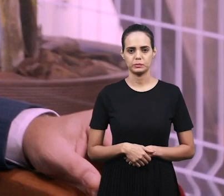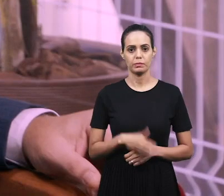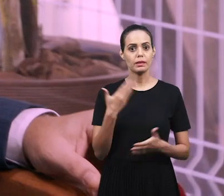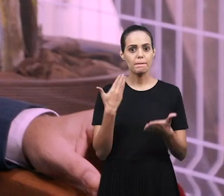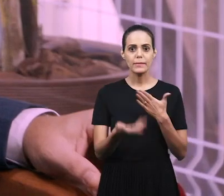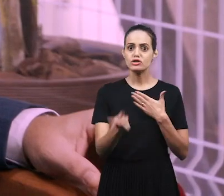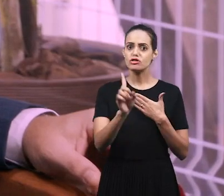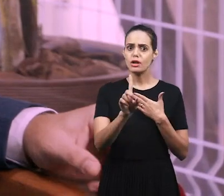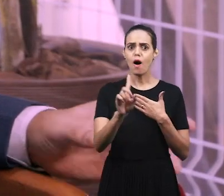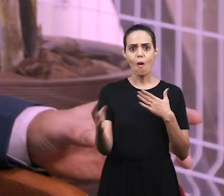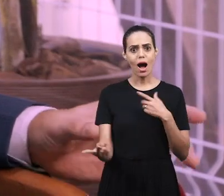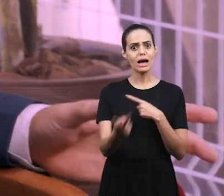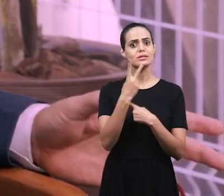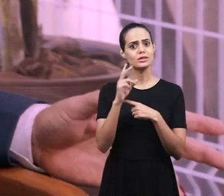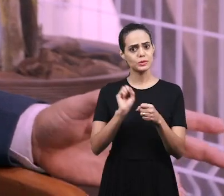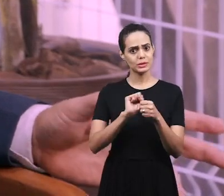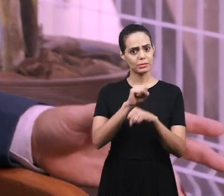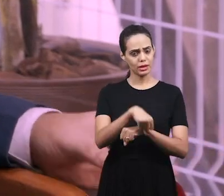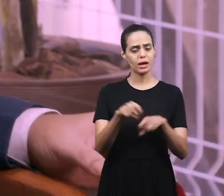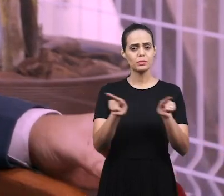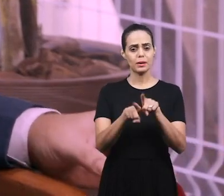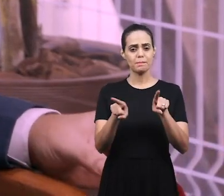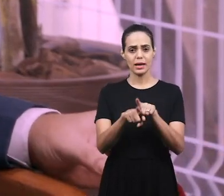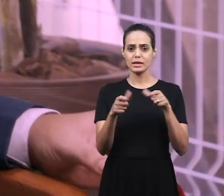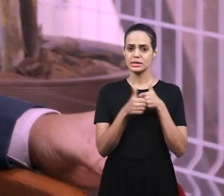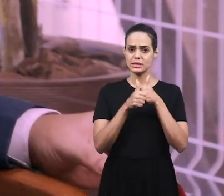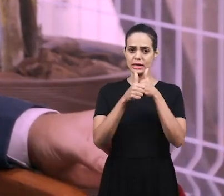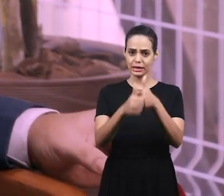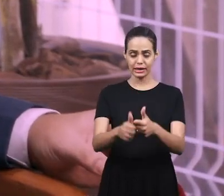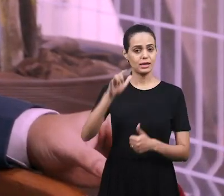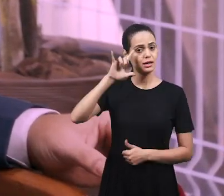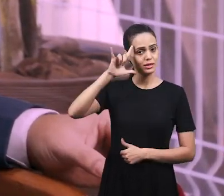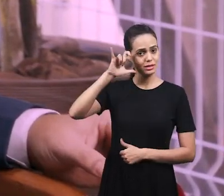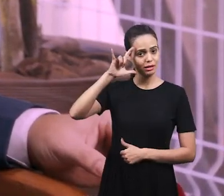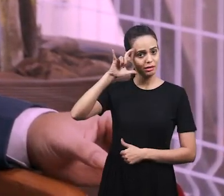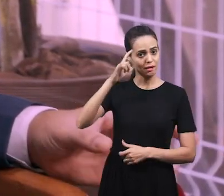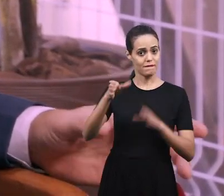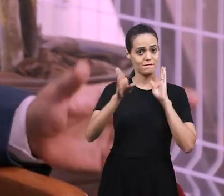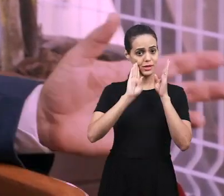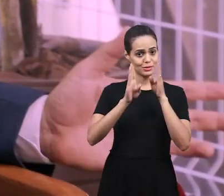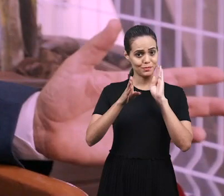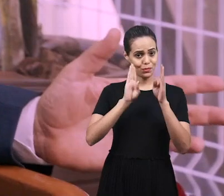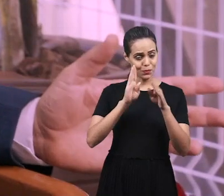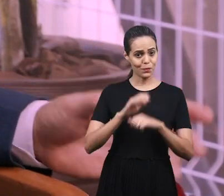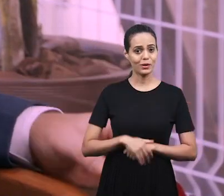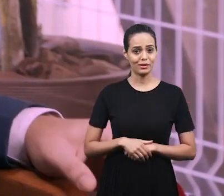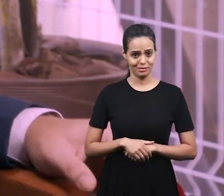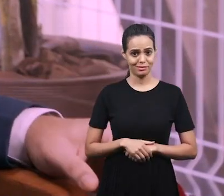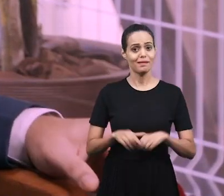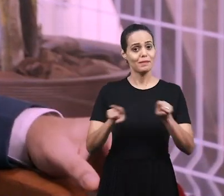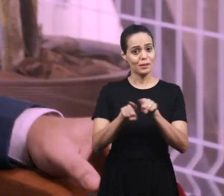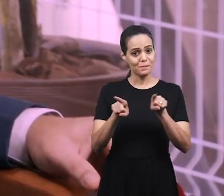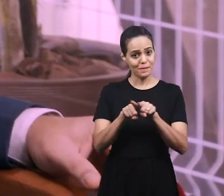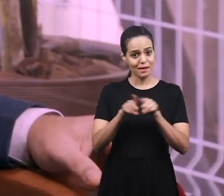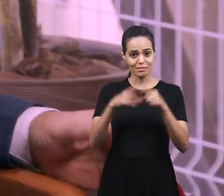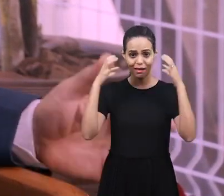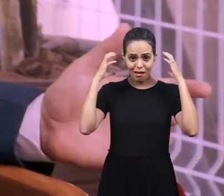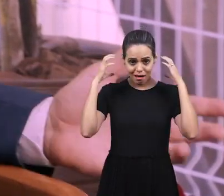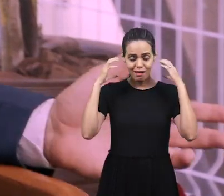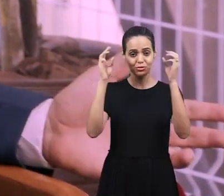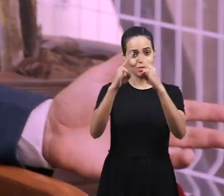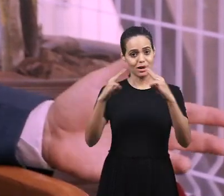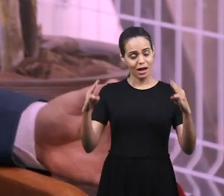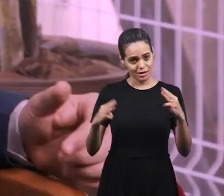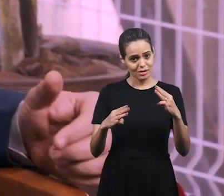séminaire. Ne ratez pas. Vous pouvez aussi nous suivre sur Instagram et le Facebook. Accédez au site de l'Église